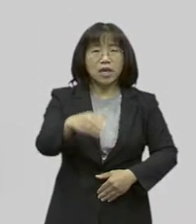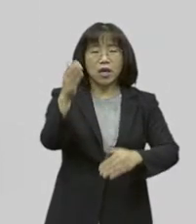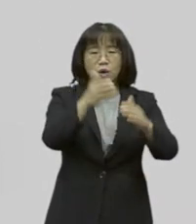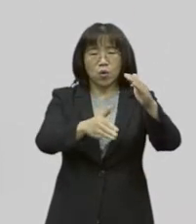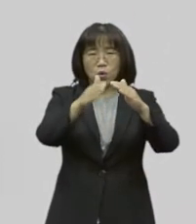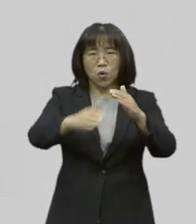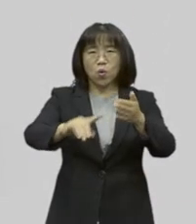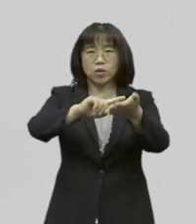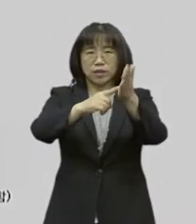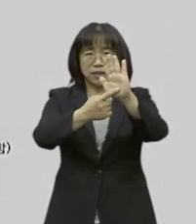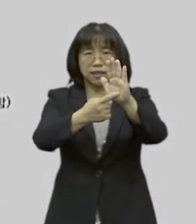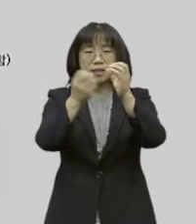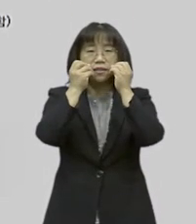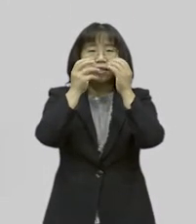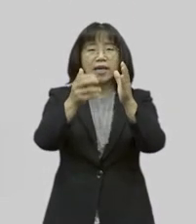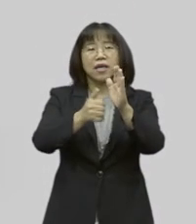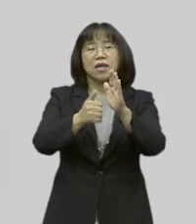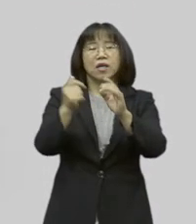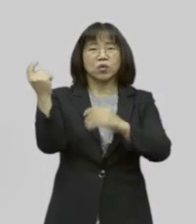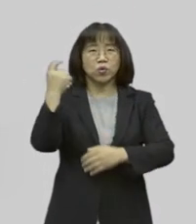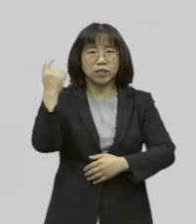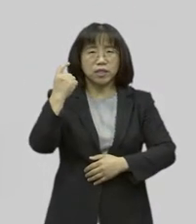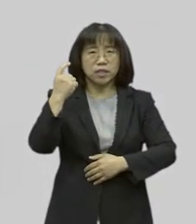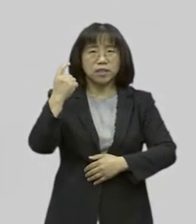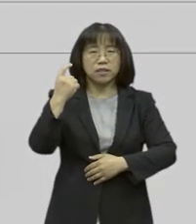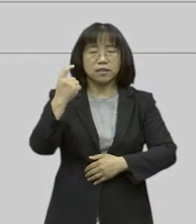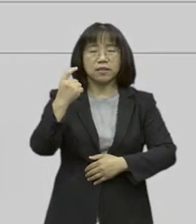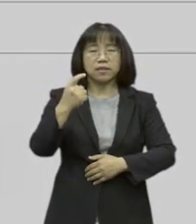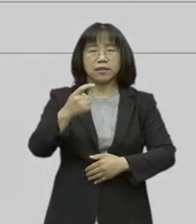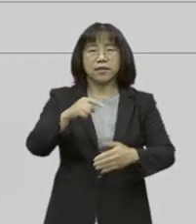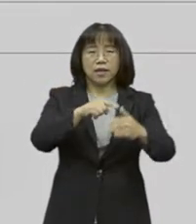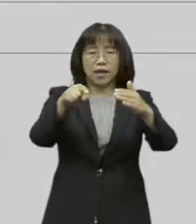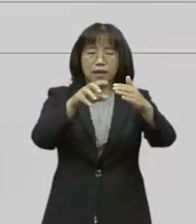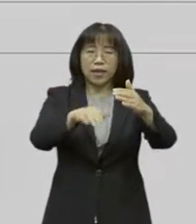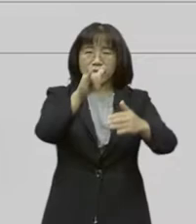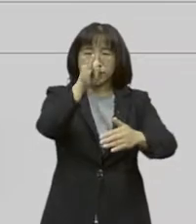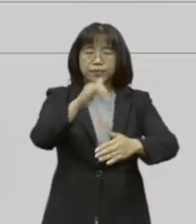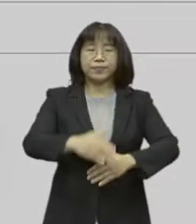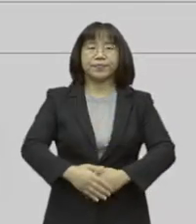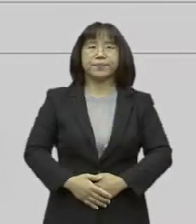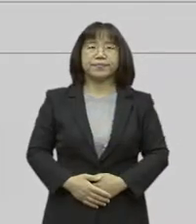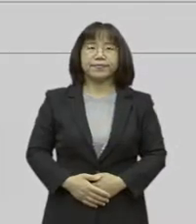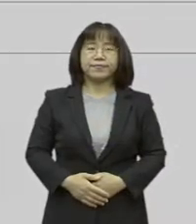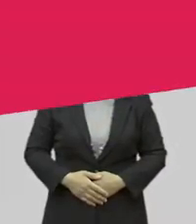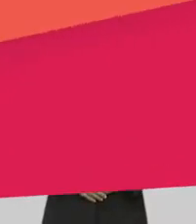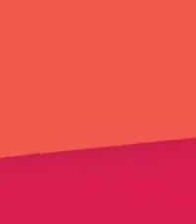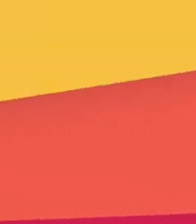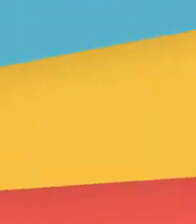새소식 에서 확인할 수 있으며 신청에 필요한 양식도 내려받을 수 있습니다